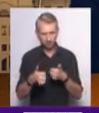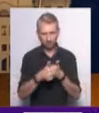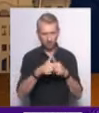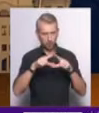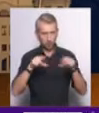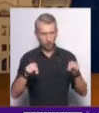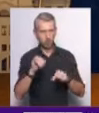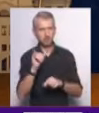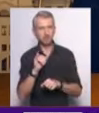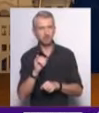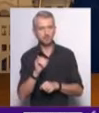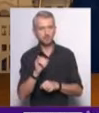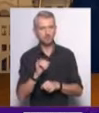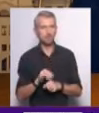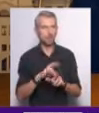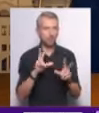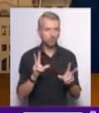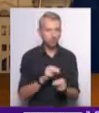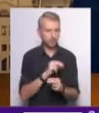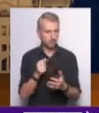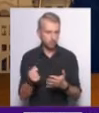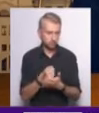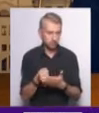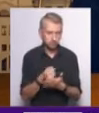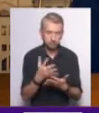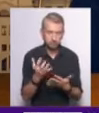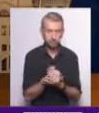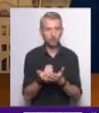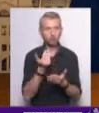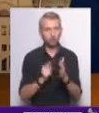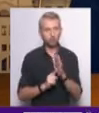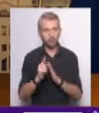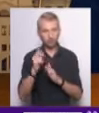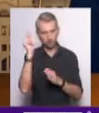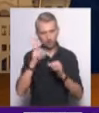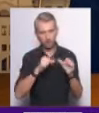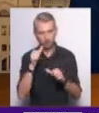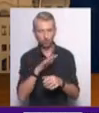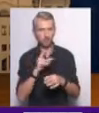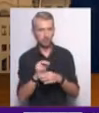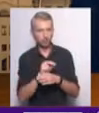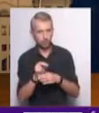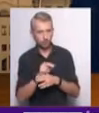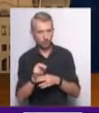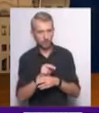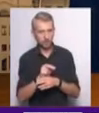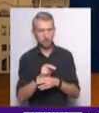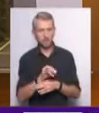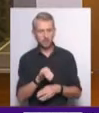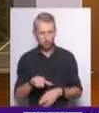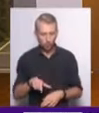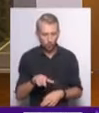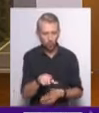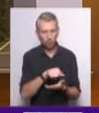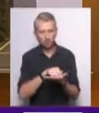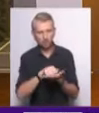І, на щастя, вдалося до початку навчального року відремонтувати і відновити, скажімо так, і дорожнє, і